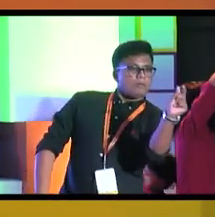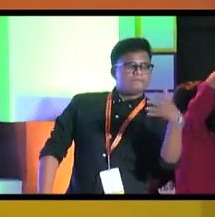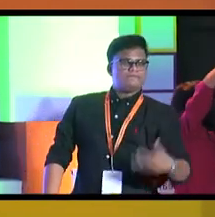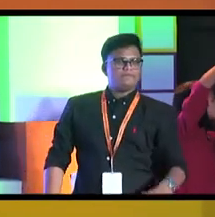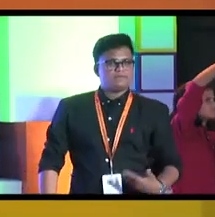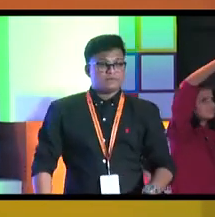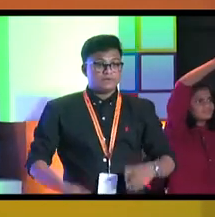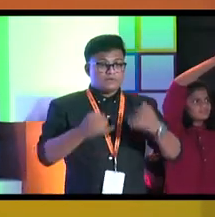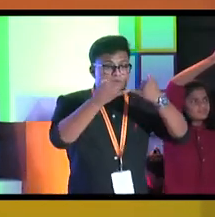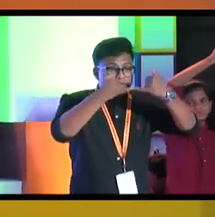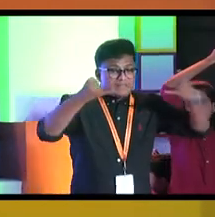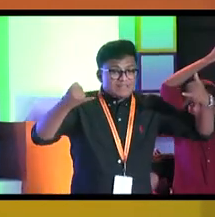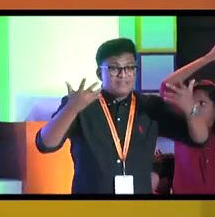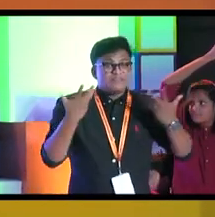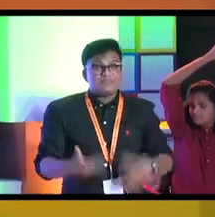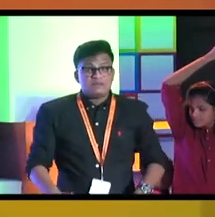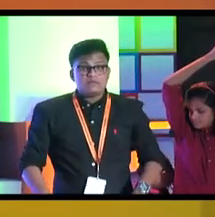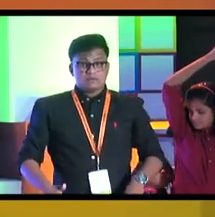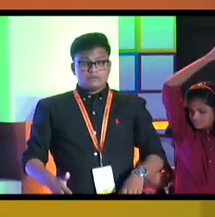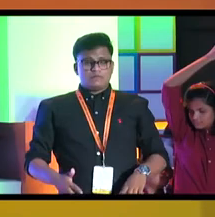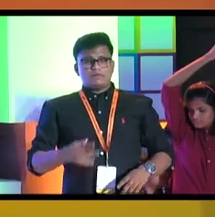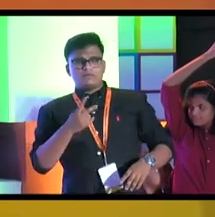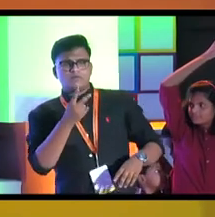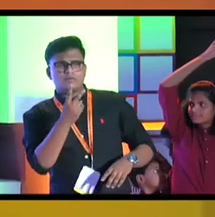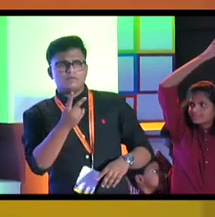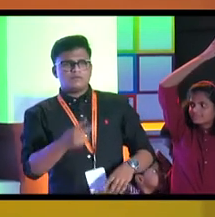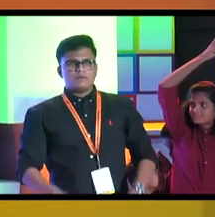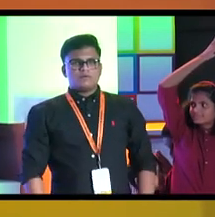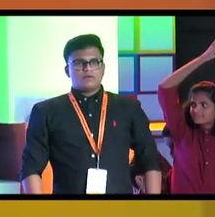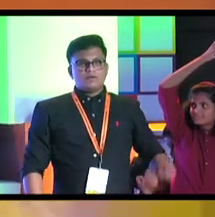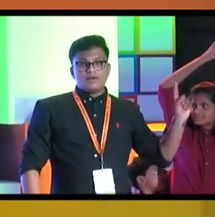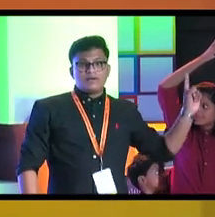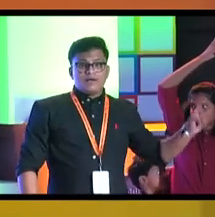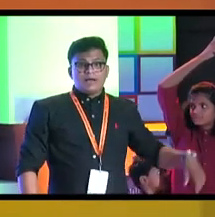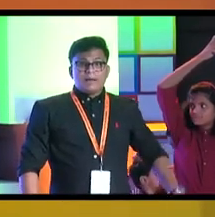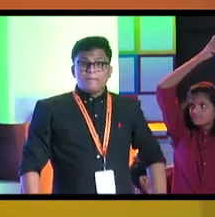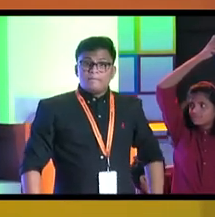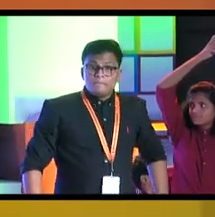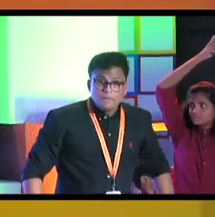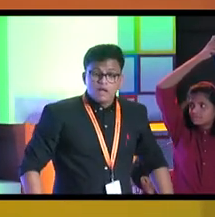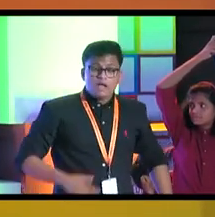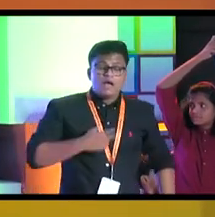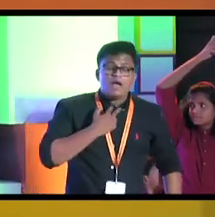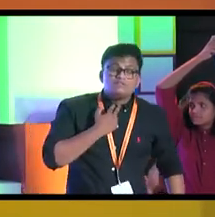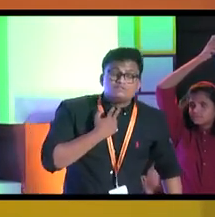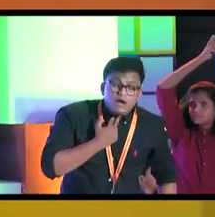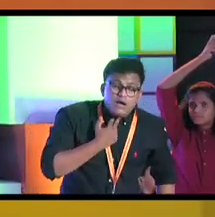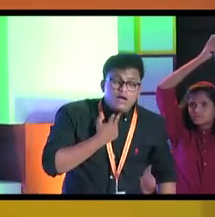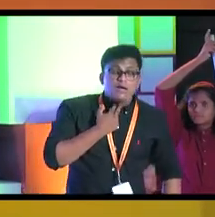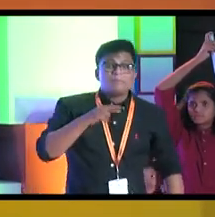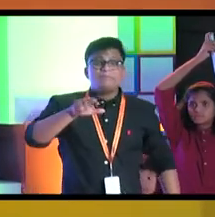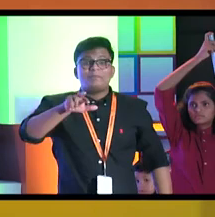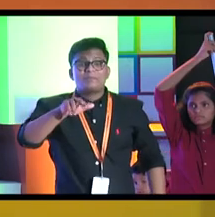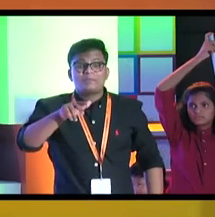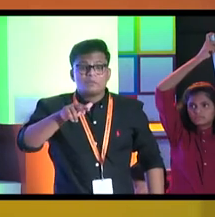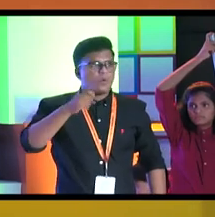के बाद अगर आप लोगों का ध्यान गया हो उसने कुछ फोनेशन किया जिससे ब्लाइंड को सिग्नल मिल गया कि उसने अपना लेटर लिख लिया